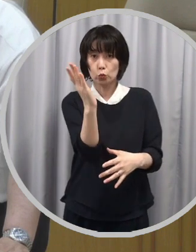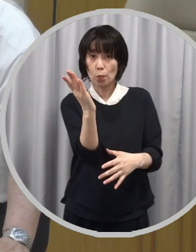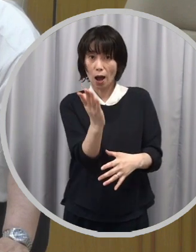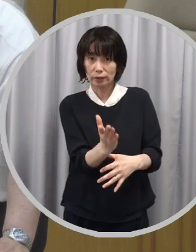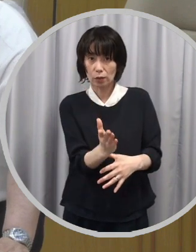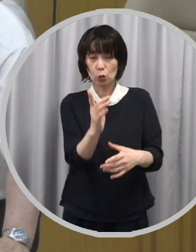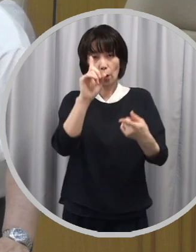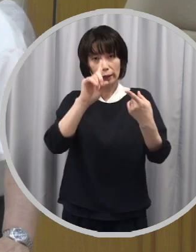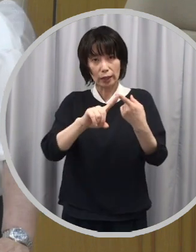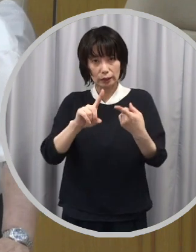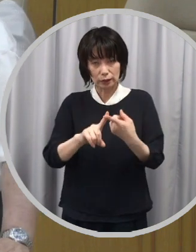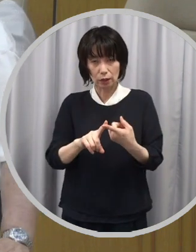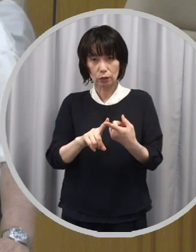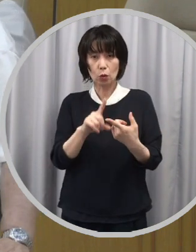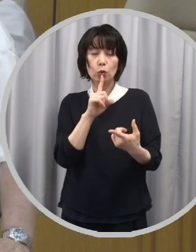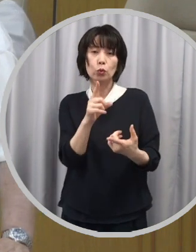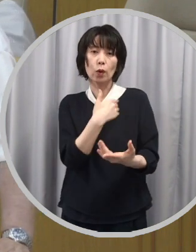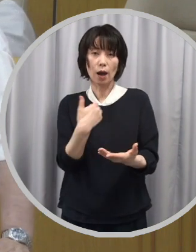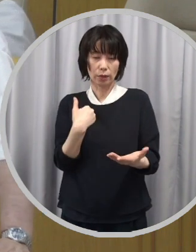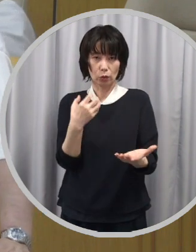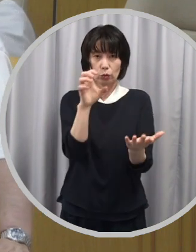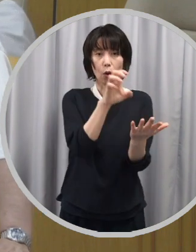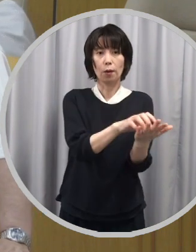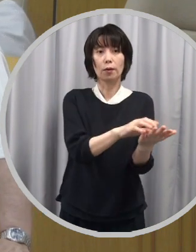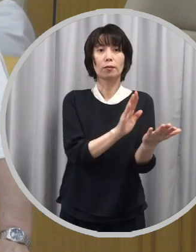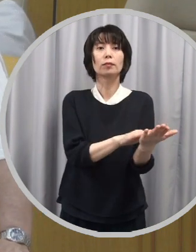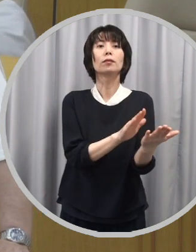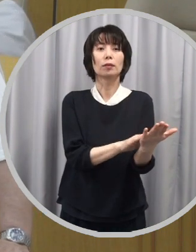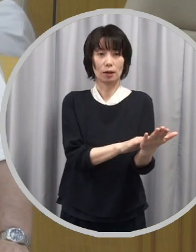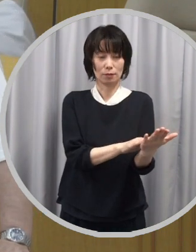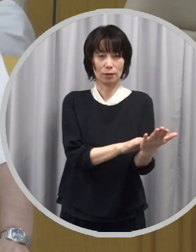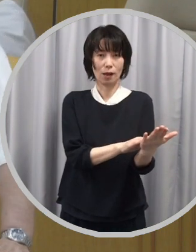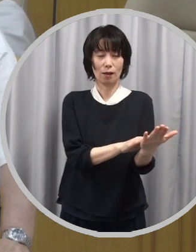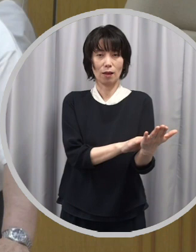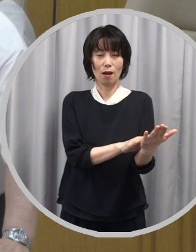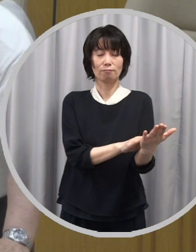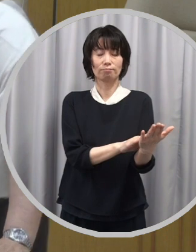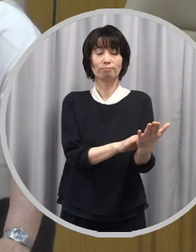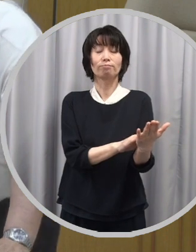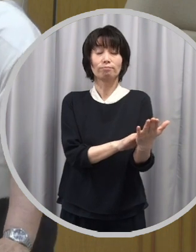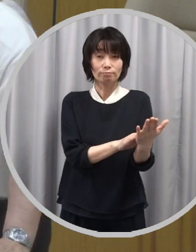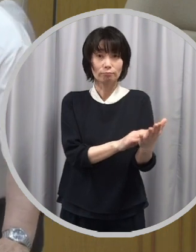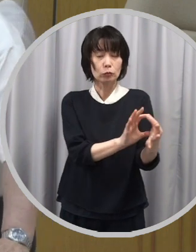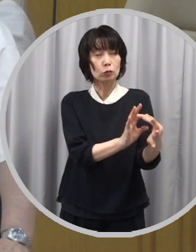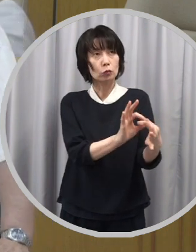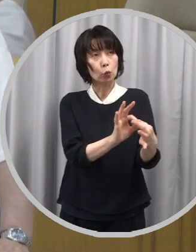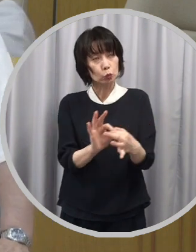と言われておりますと、そのように書いておられました。そうすると